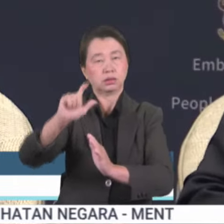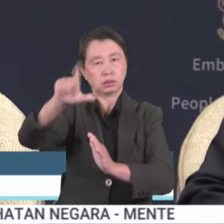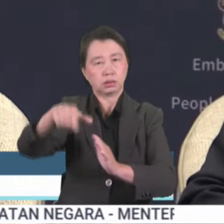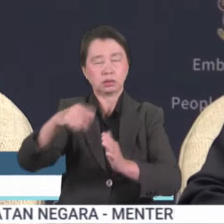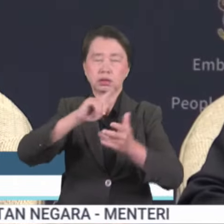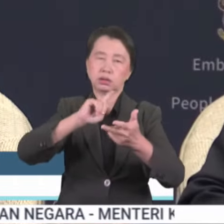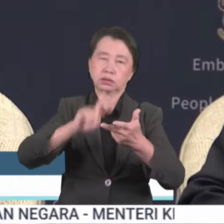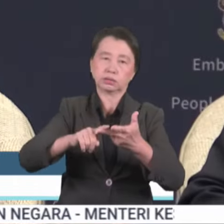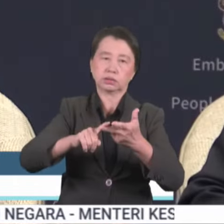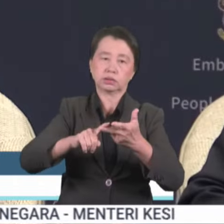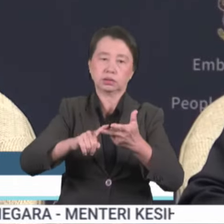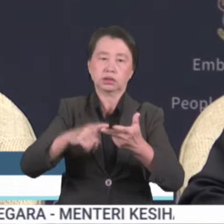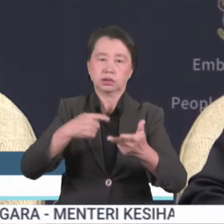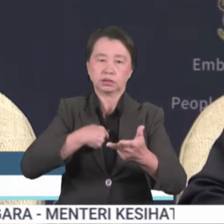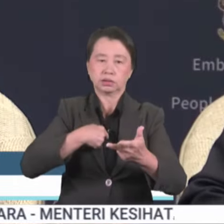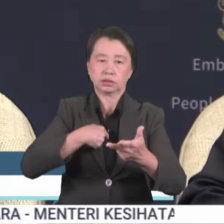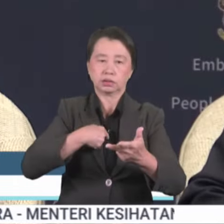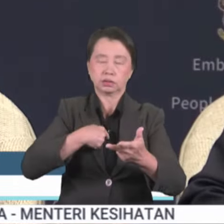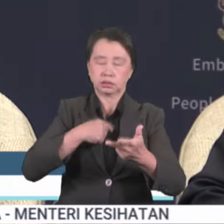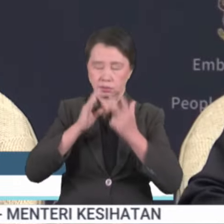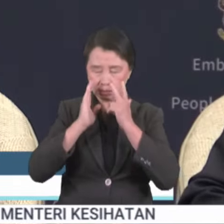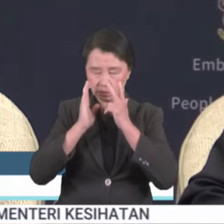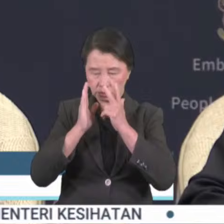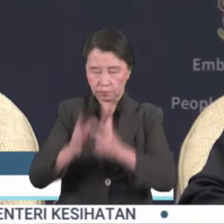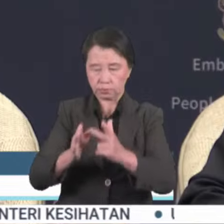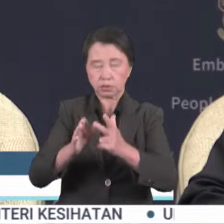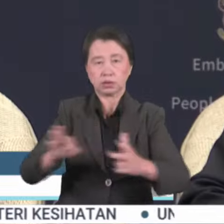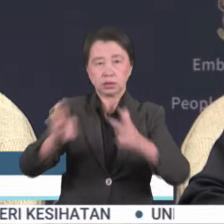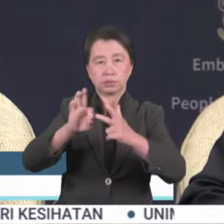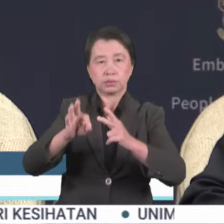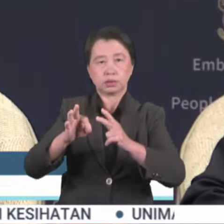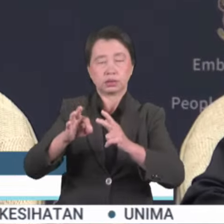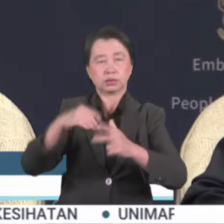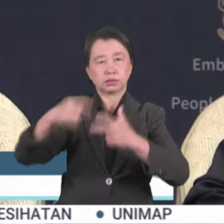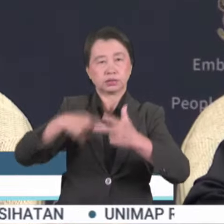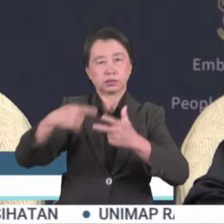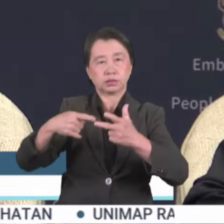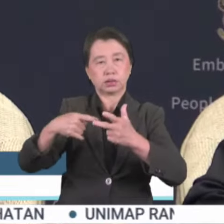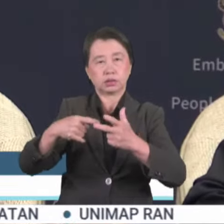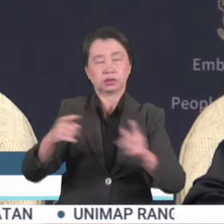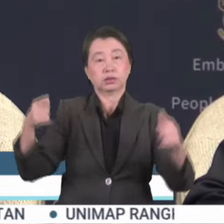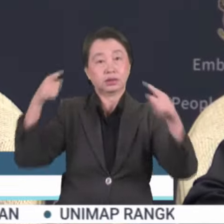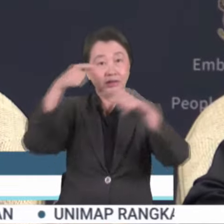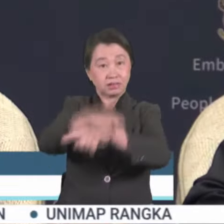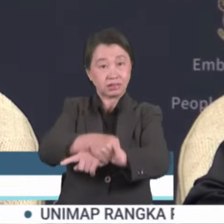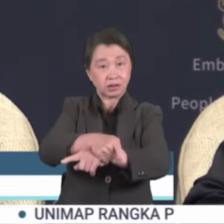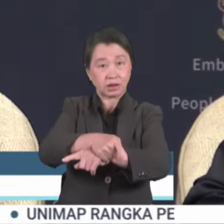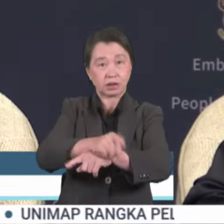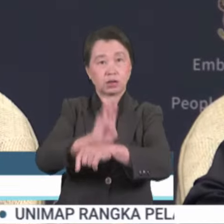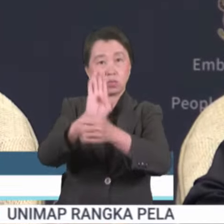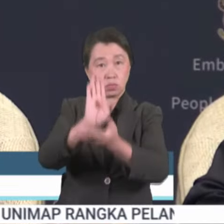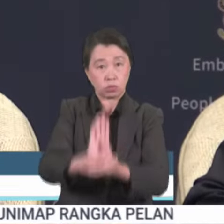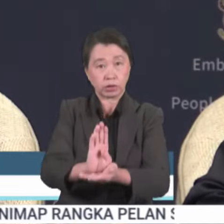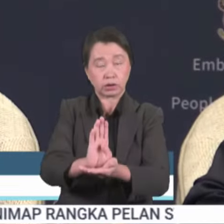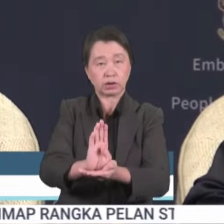Kemudian saya juga tekankan soal kerjasama silang budaya.